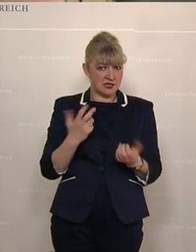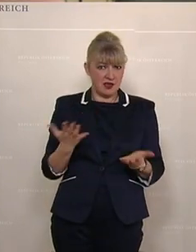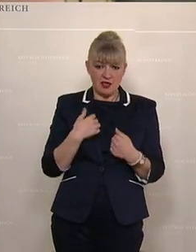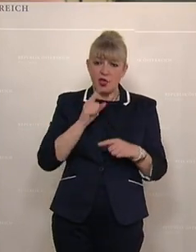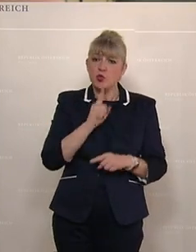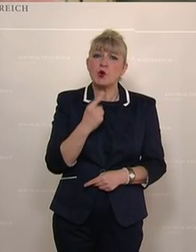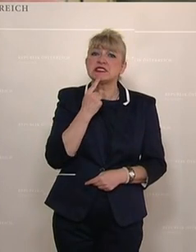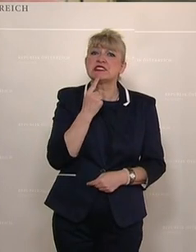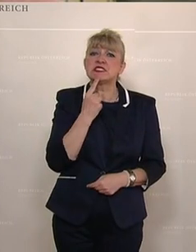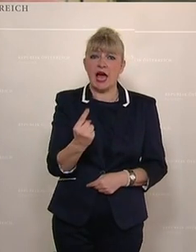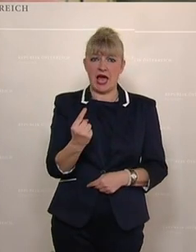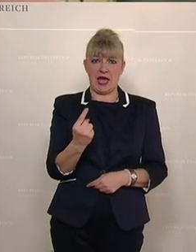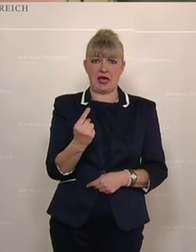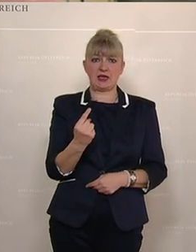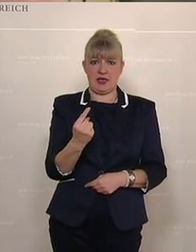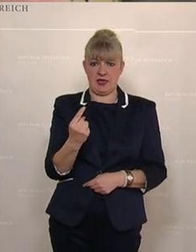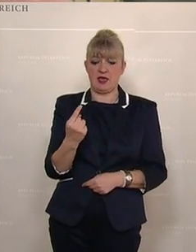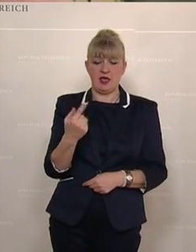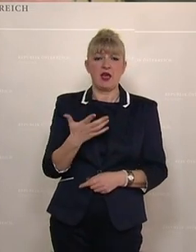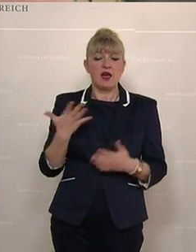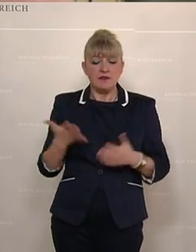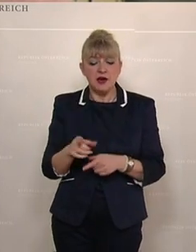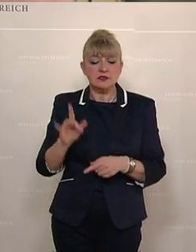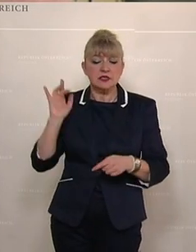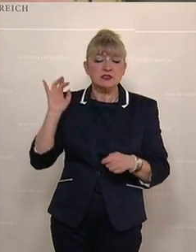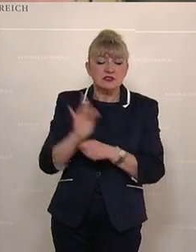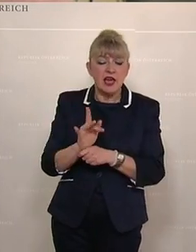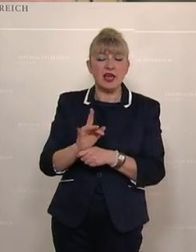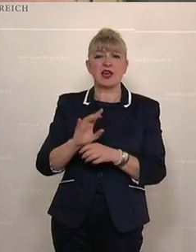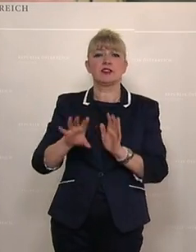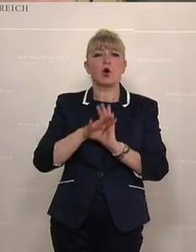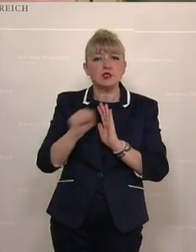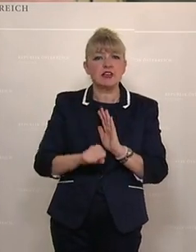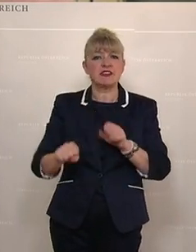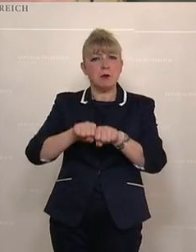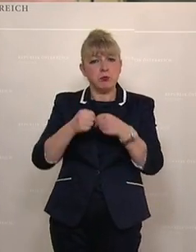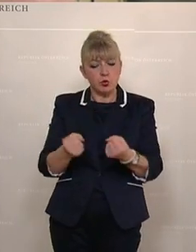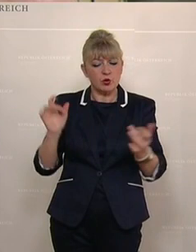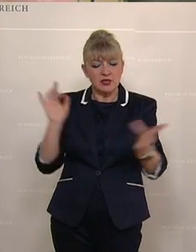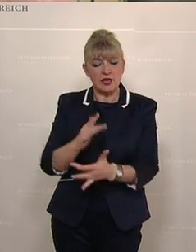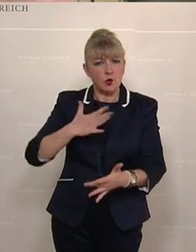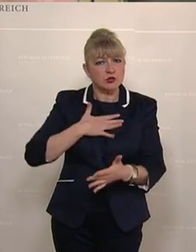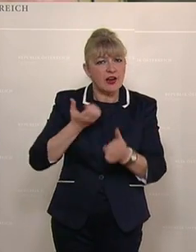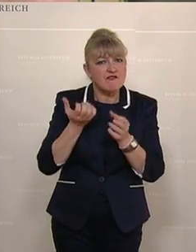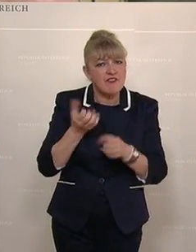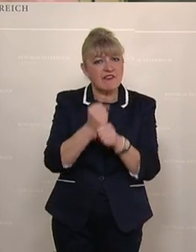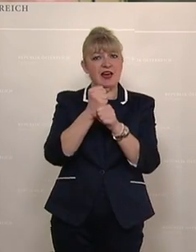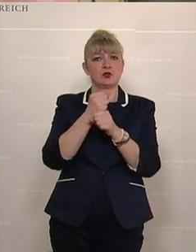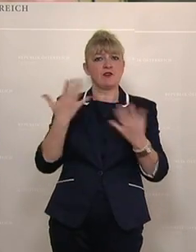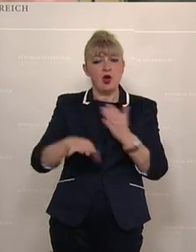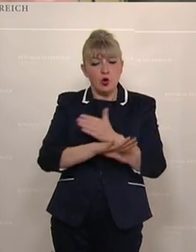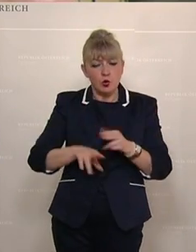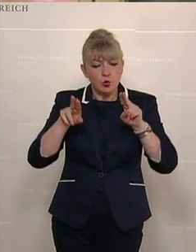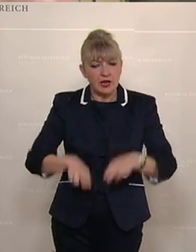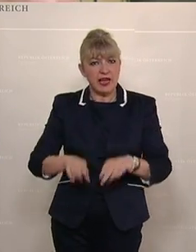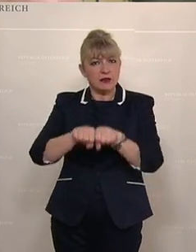aus gegen einen konsequenten Bruch unserer Verfassung, gegen unsere Grundrechte, gegen alles, was wir